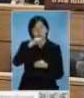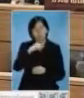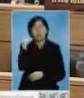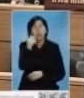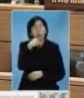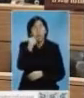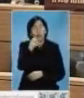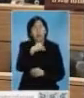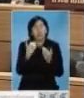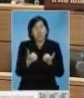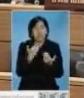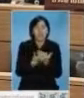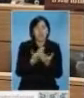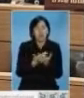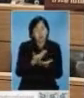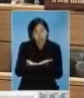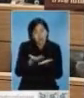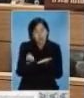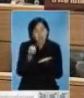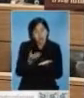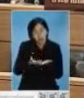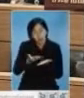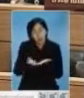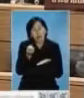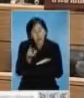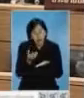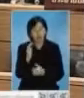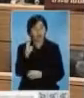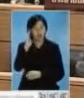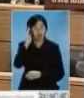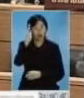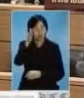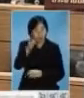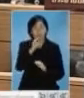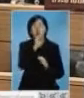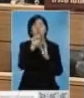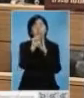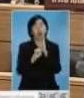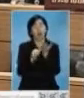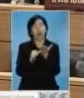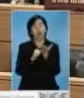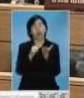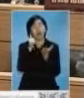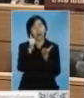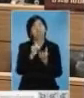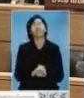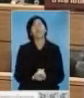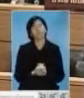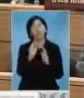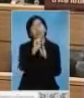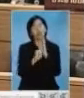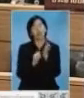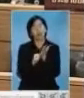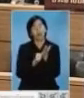อใช่ไหมว่าเวลานี้เงินก็ใช้มากขึ้นต่อไปวันข้างหน้าถ้ากฎหมายฉบับนี้แก้ไขได้เราจะได้ยินสว.